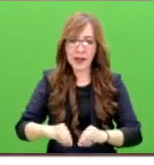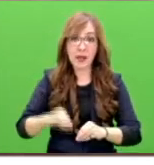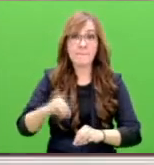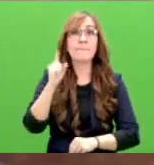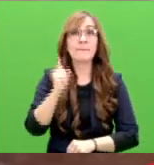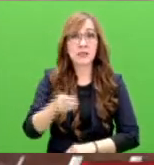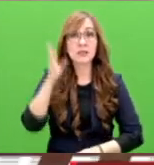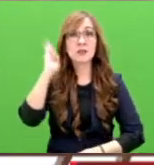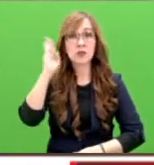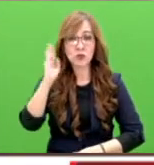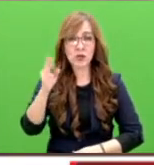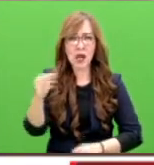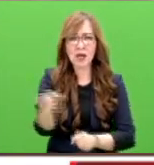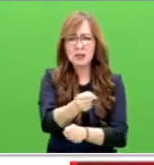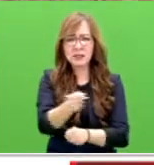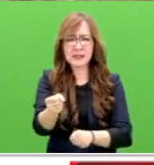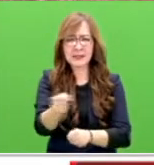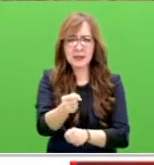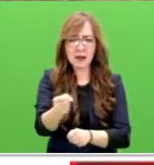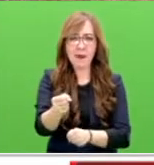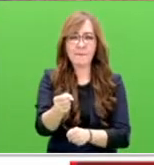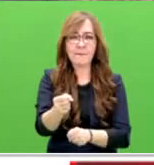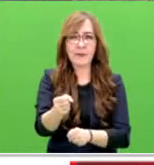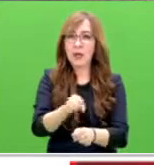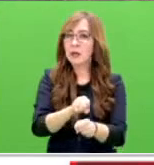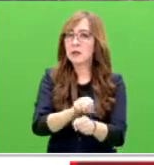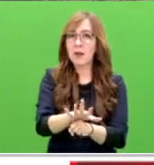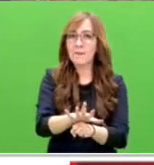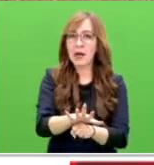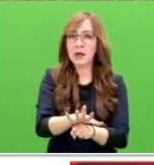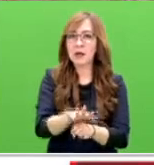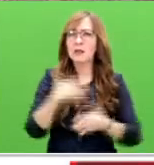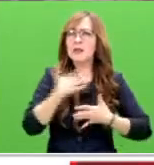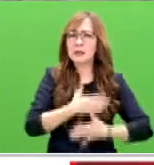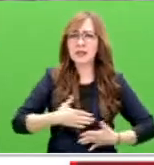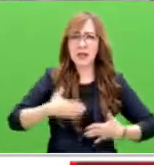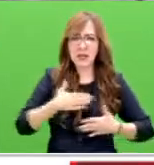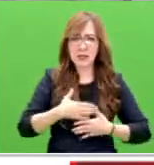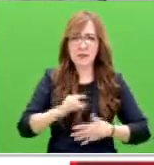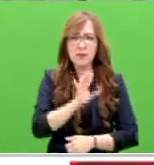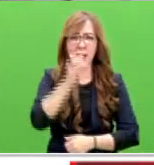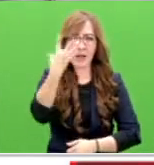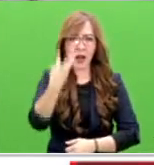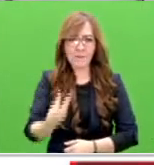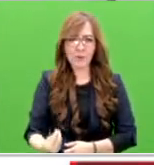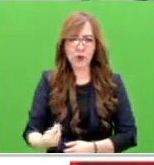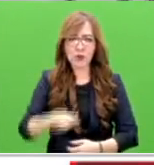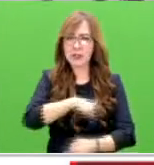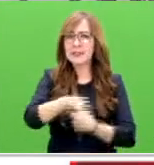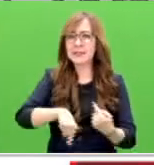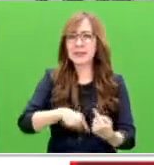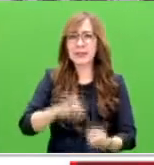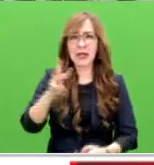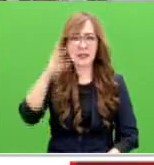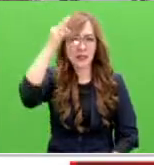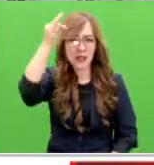disiram oleh beberapa air. Dan dampaknya memang cukup dirasakan oleh beberapa perkampungan yang ada di sekitar 3 desa yang